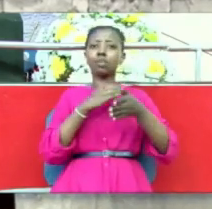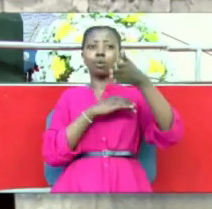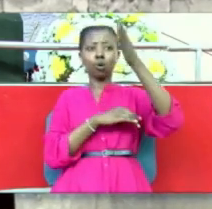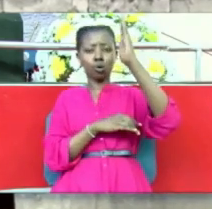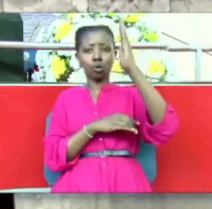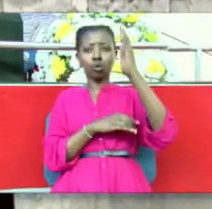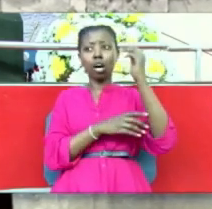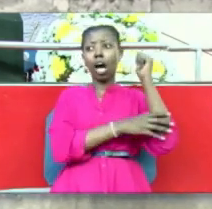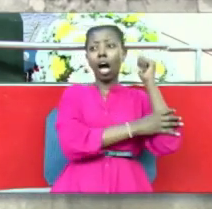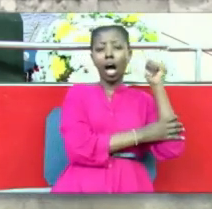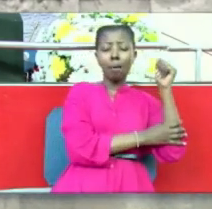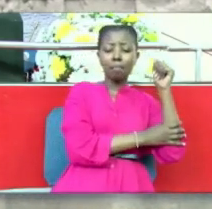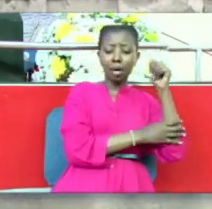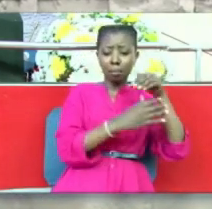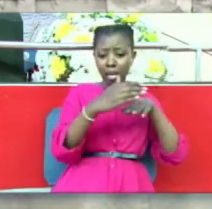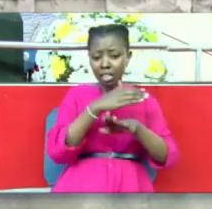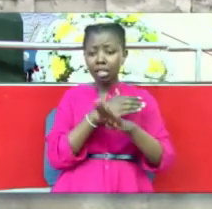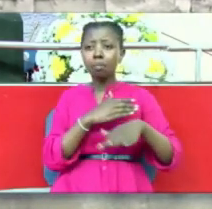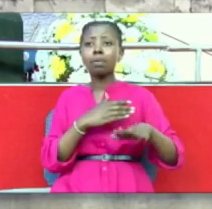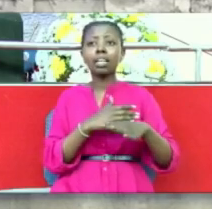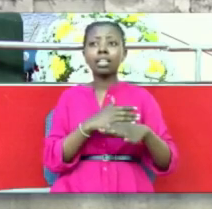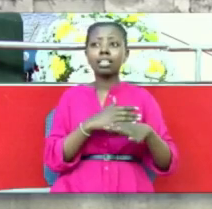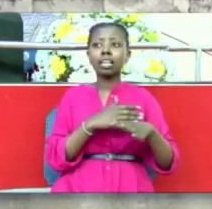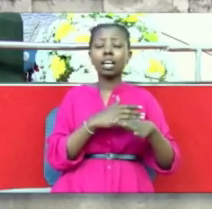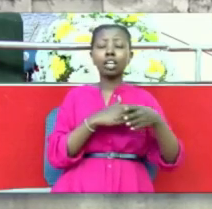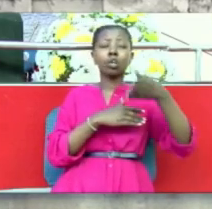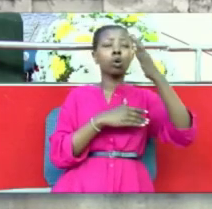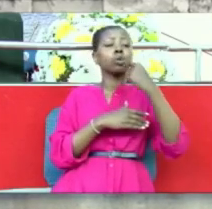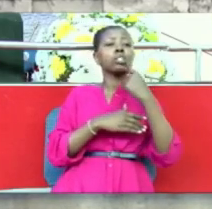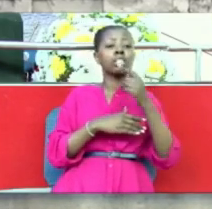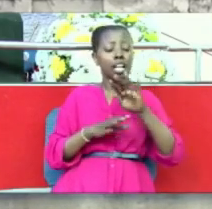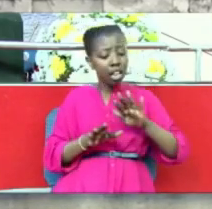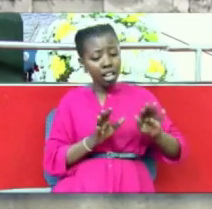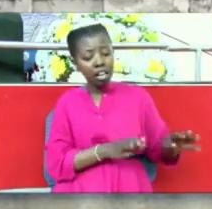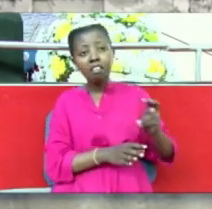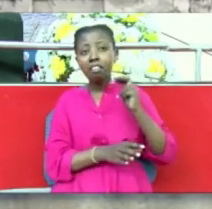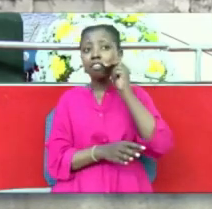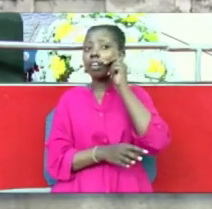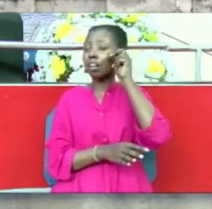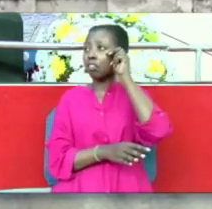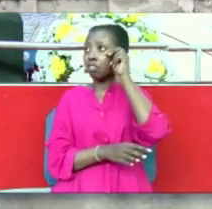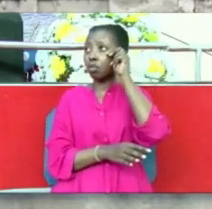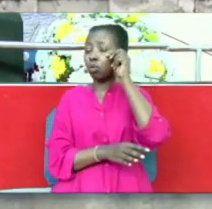Abraham afika pahali akaambiwa, wewe wachana na huyu nephew. Sasa angalia.